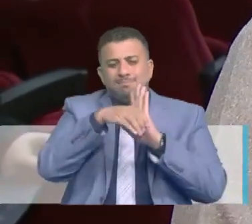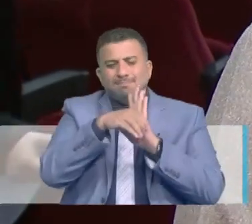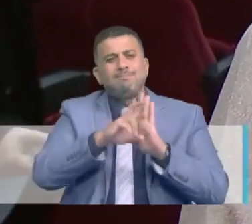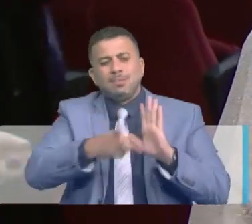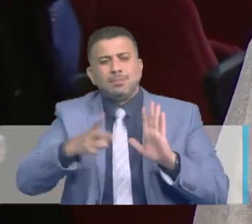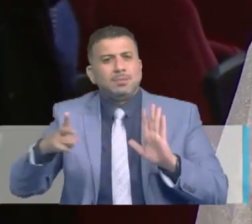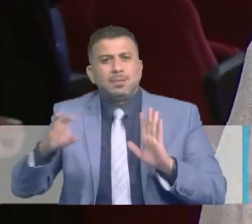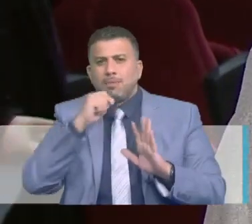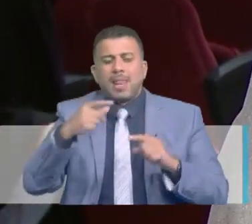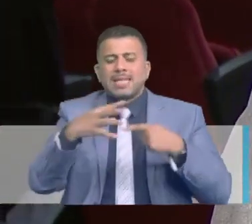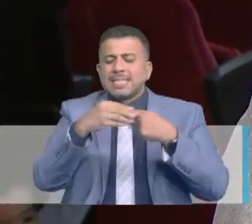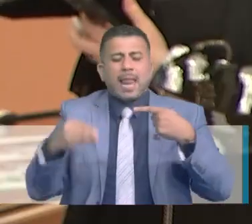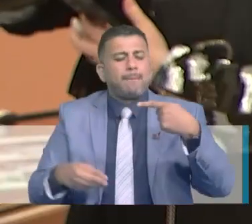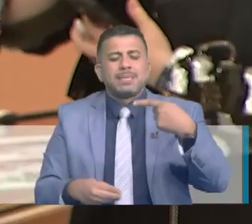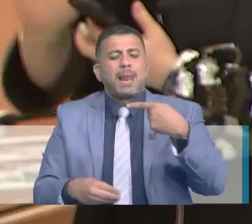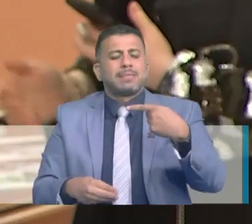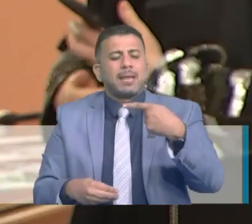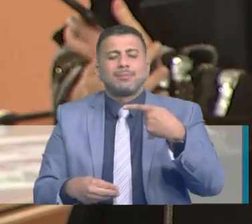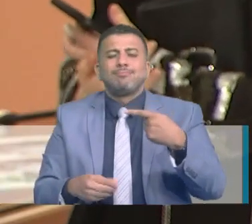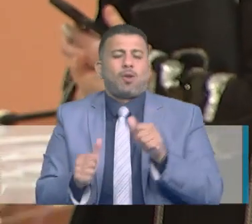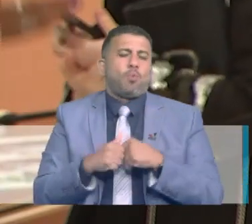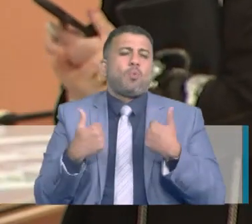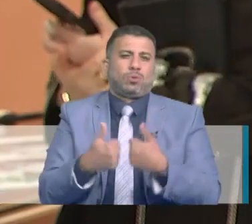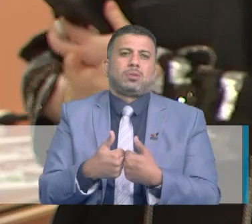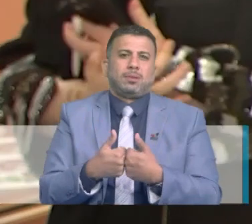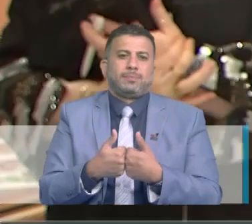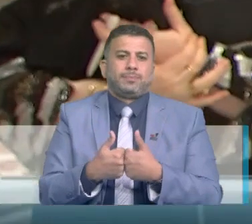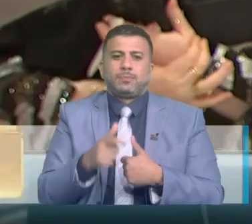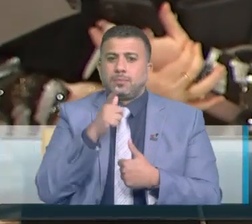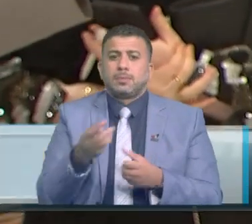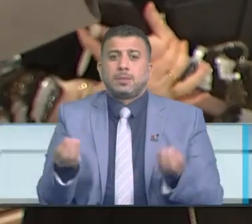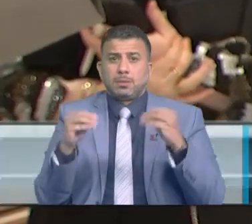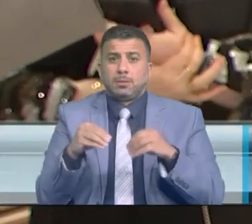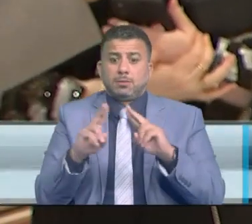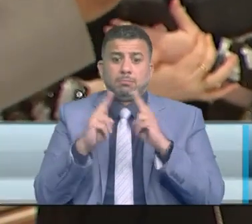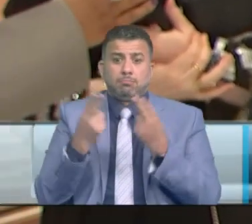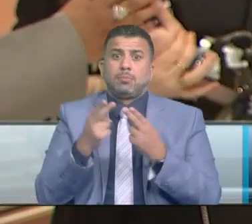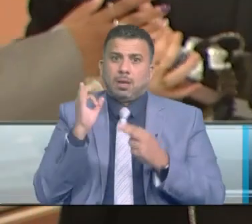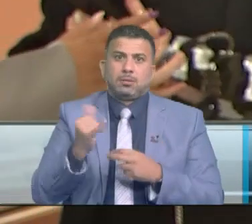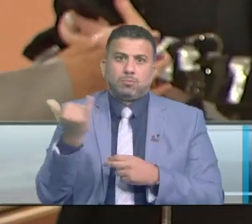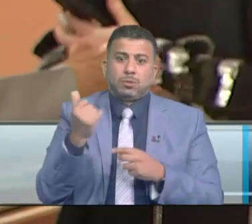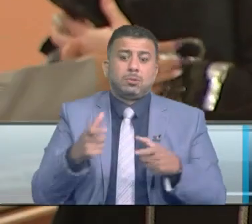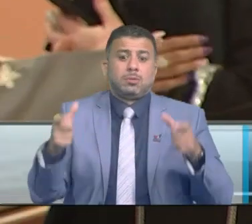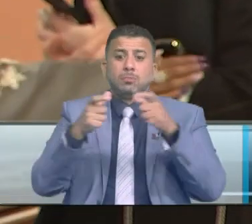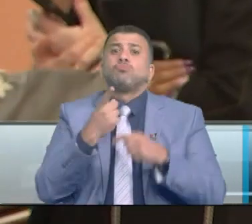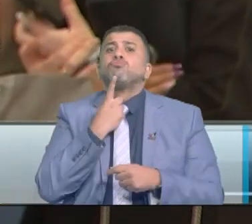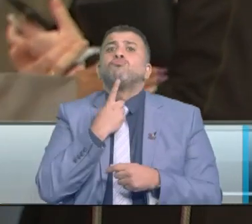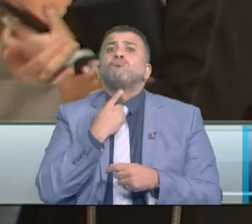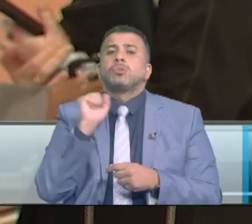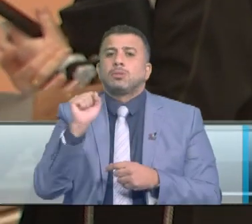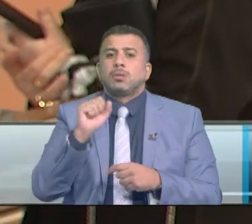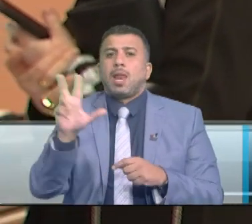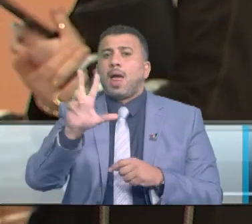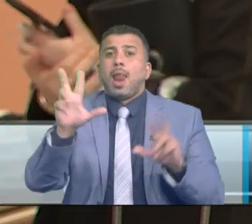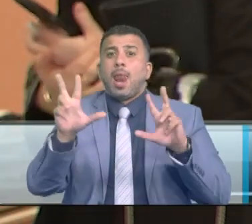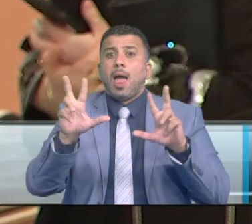والتي تؤثر سلبا على الأسرة. مع هذا التوجه أيضا الاكثار من هذه الملتقيات التي نحتاج فيها إلى قيادة